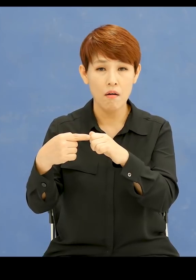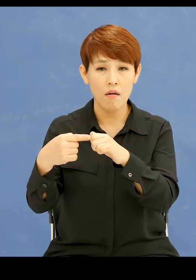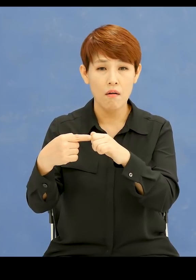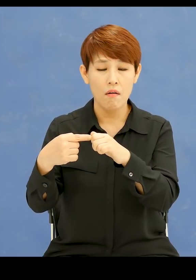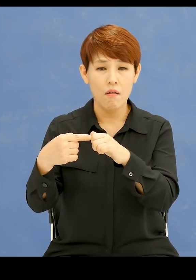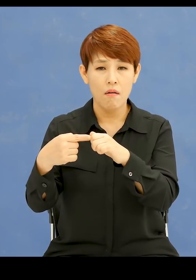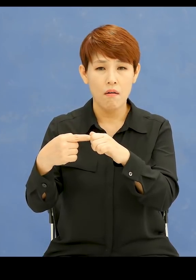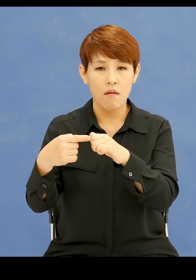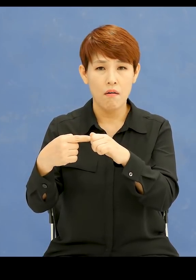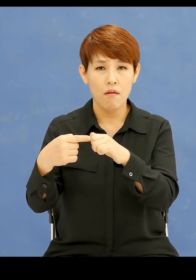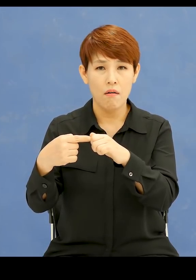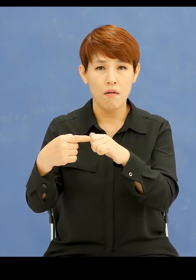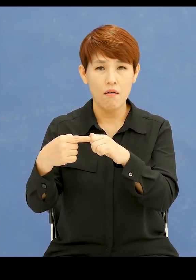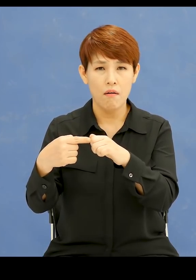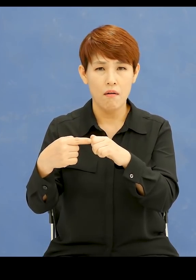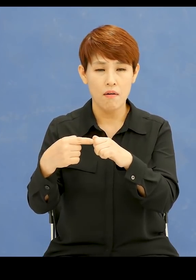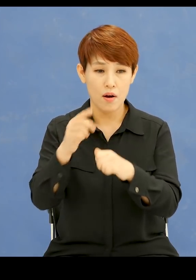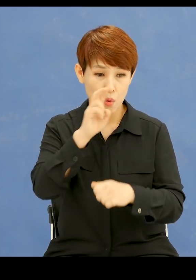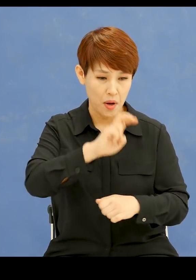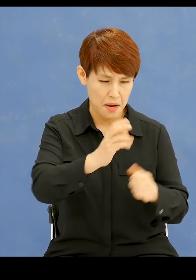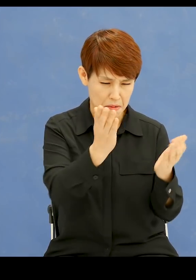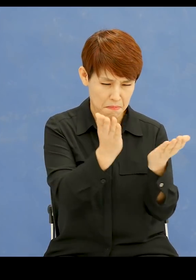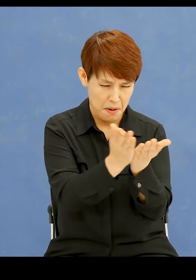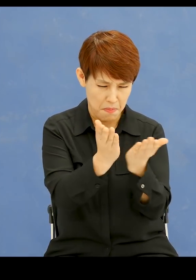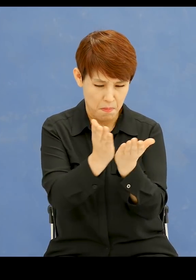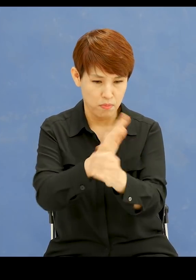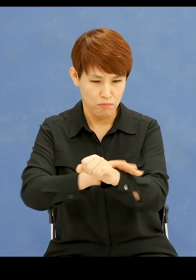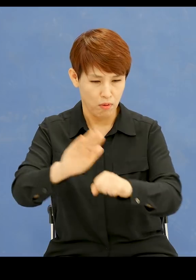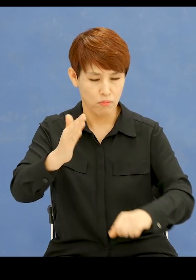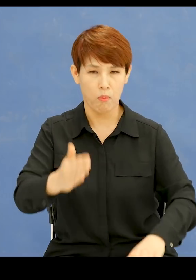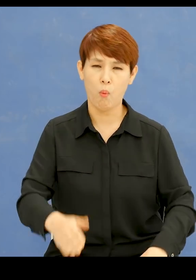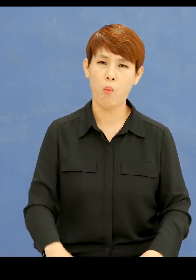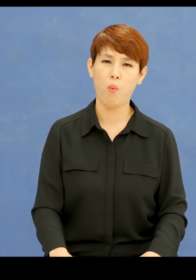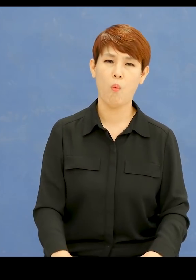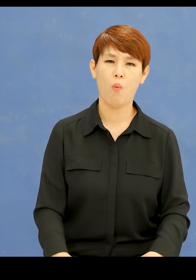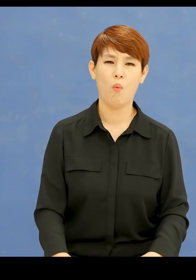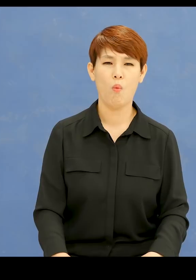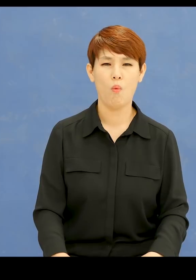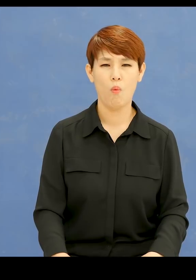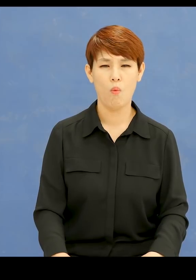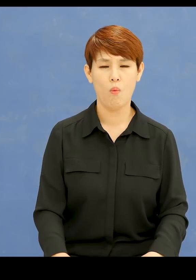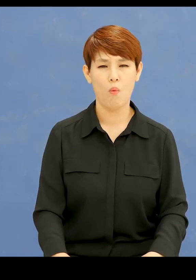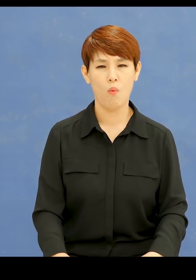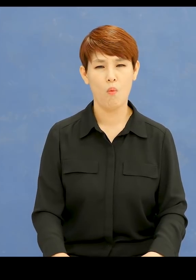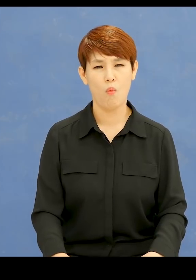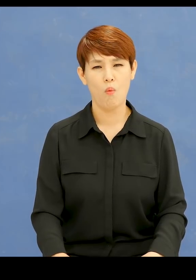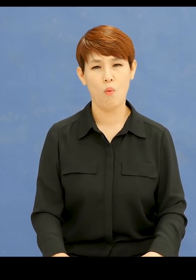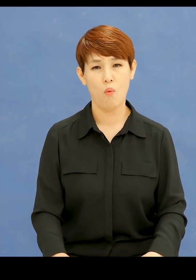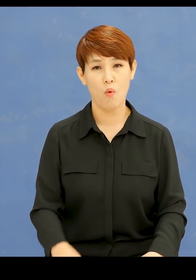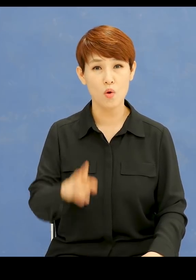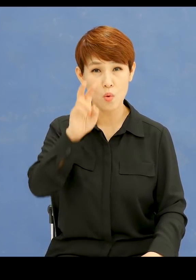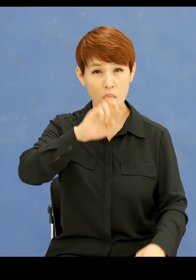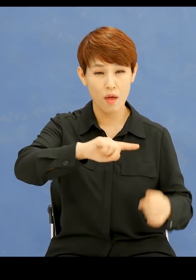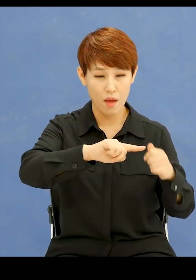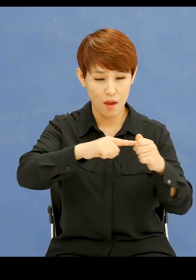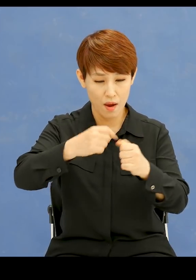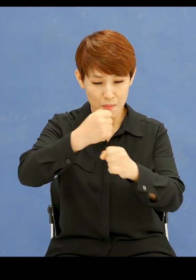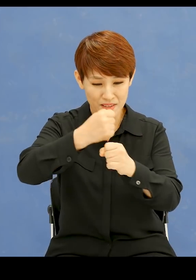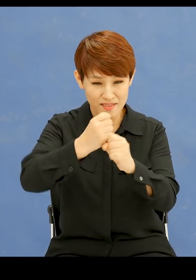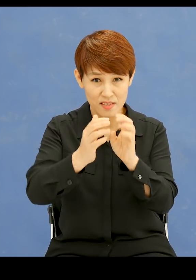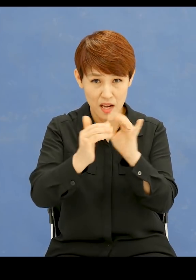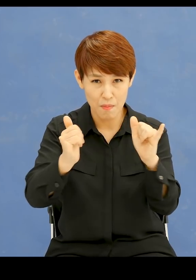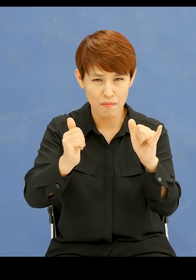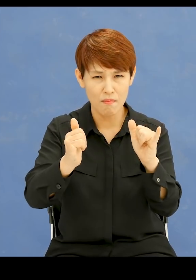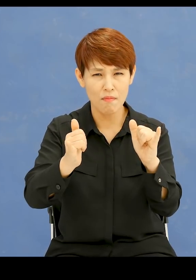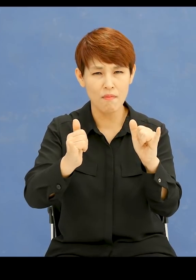기가 막히게 막 이렇게 그 곡에 딱딱 맞아 떨어져 가는데 써내려가지죠. 네, 그거는 정말 곡을 쓰는 사람만 경험할